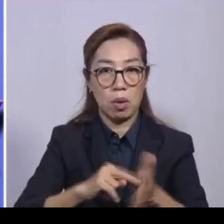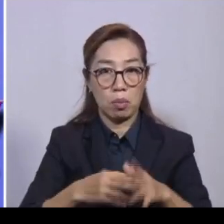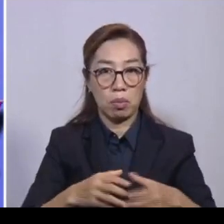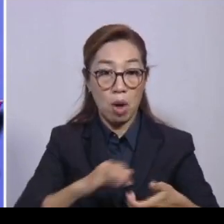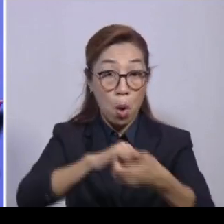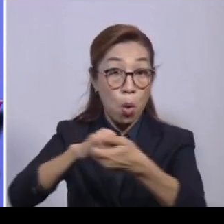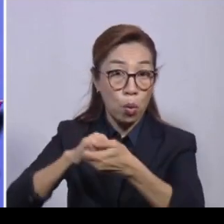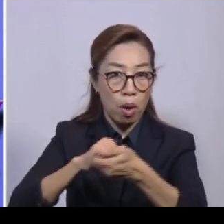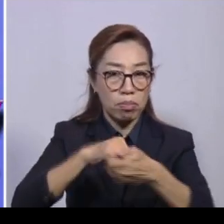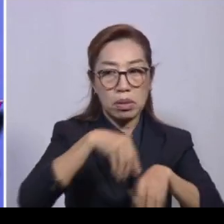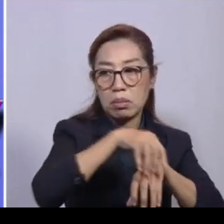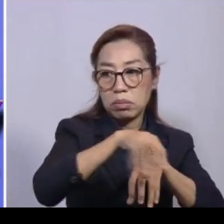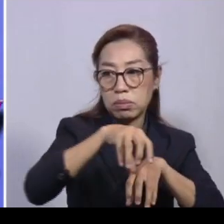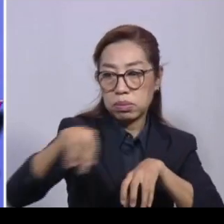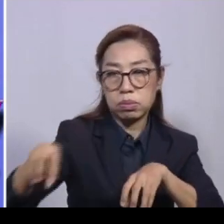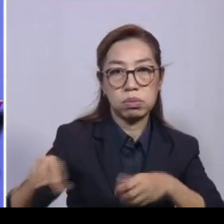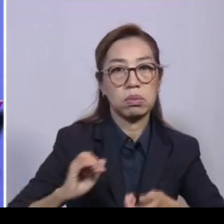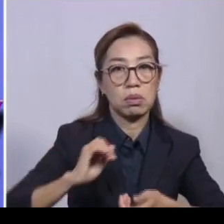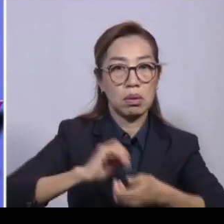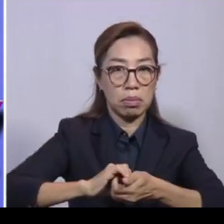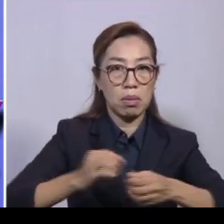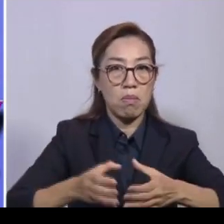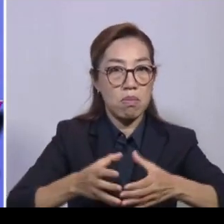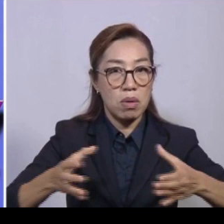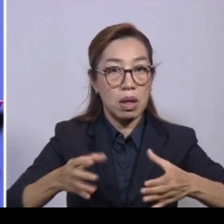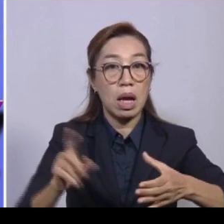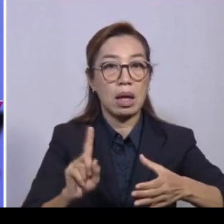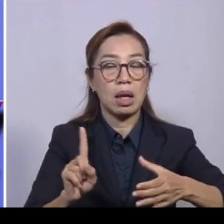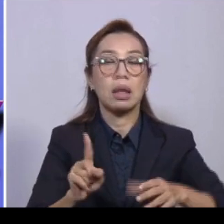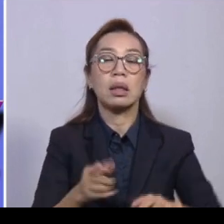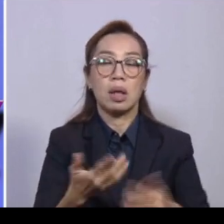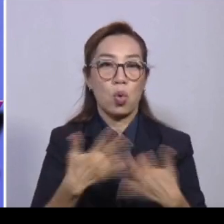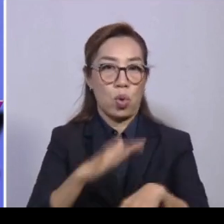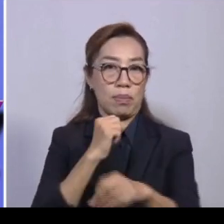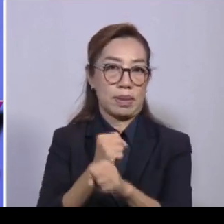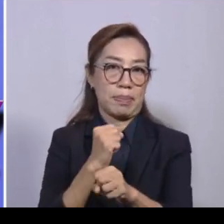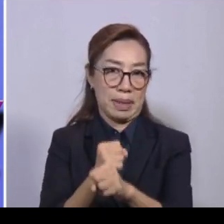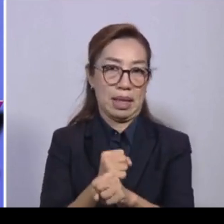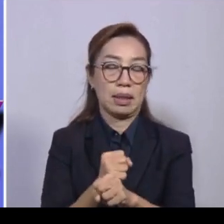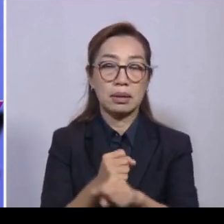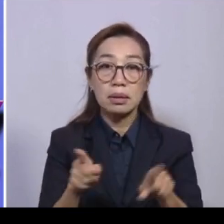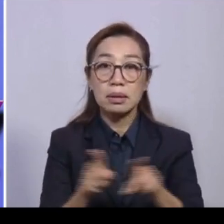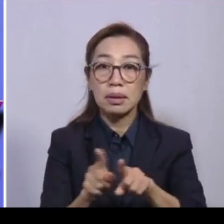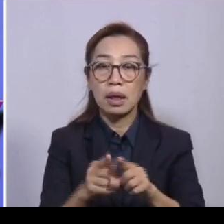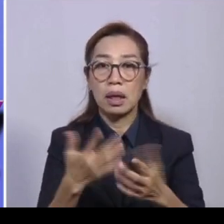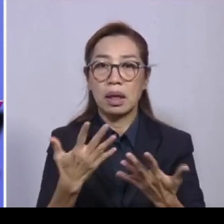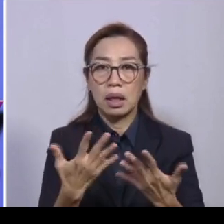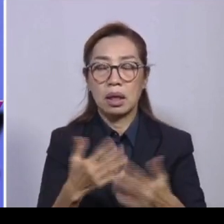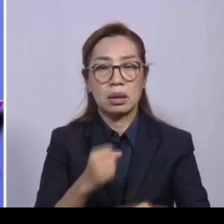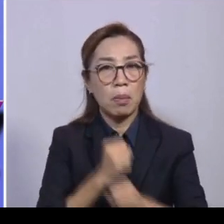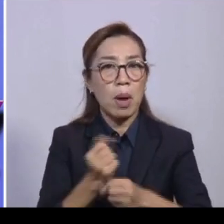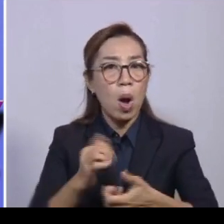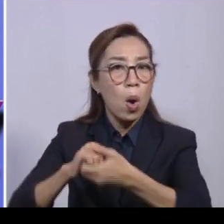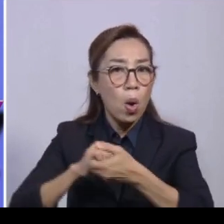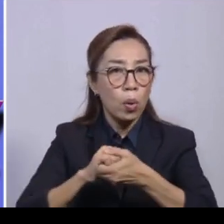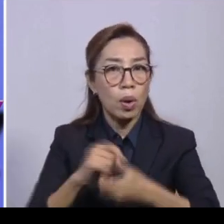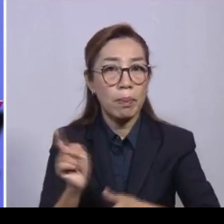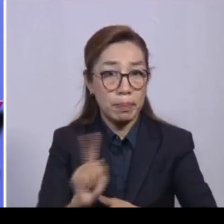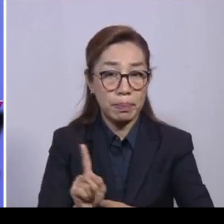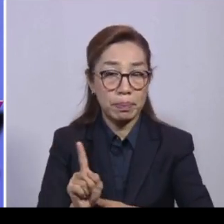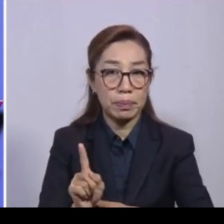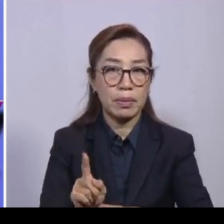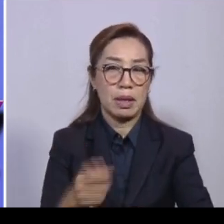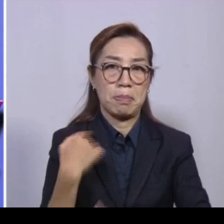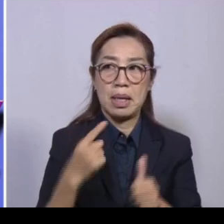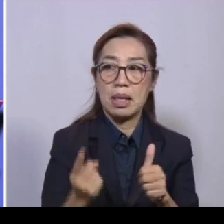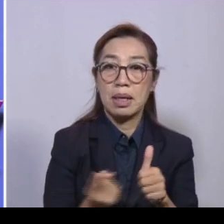มือเพื่อที่จะบูรณาการในการทำงานร่วมกันระหว่างภาคีเครือข่ายการทำงานร่วมกันก็